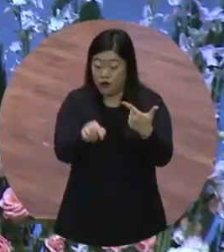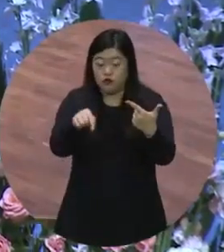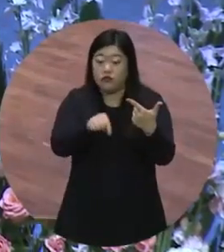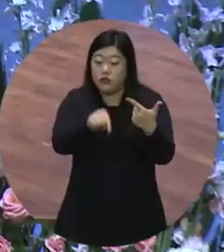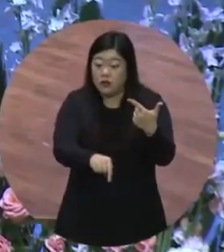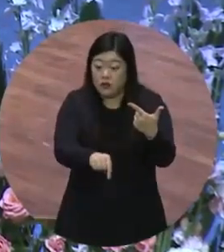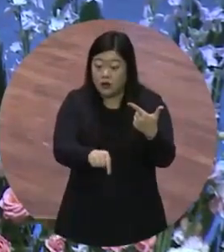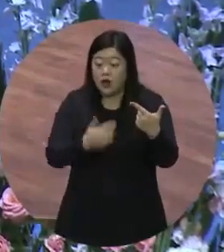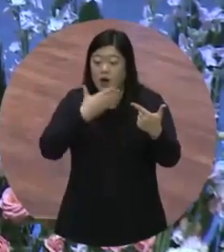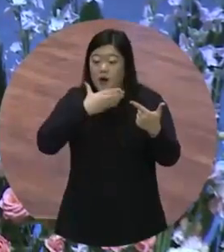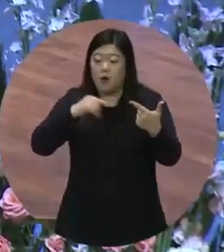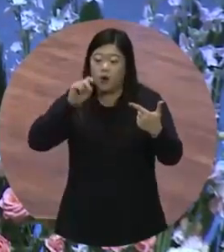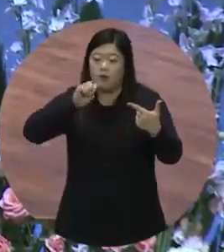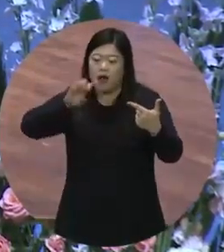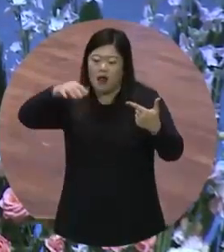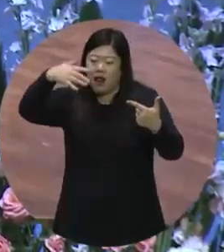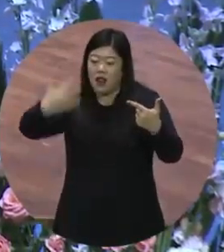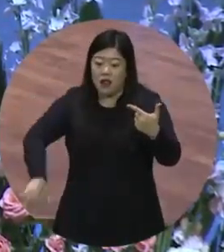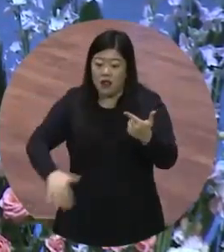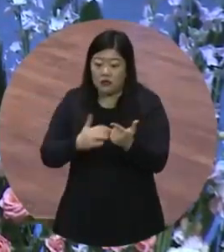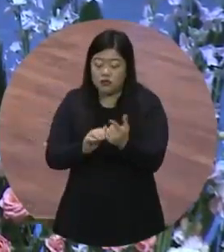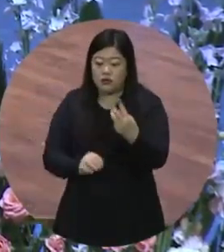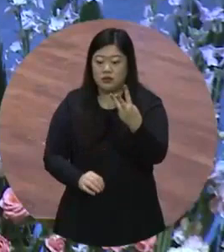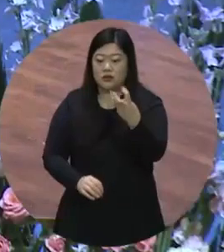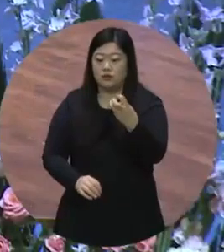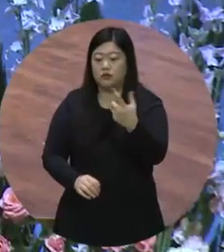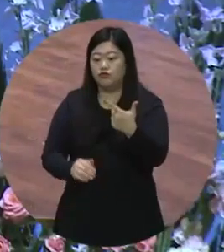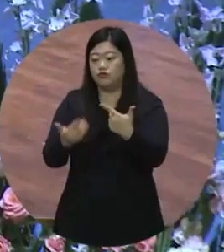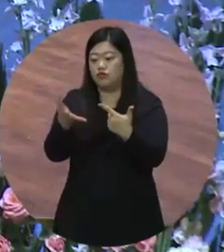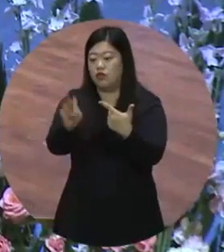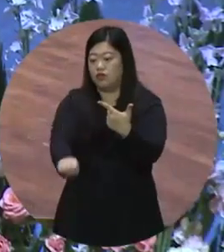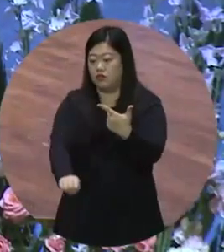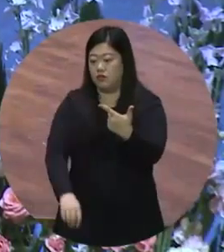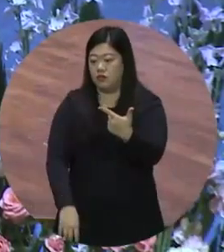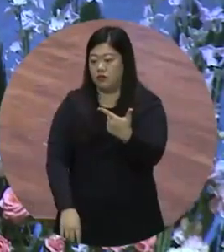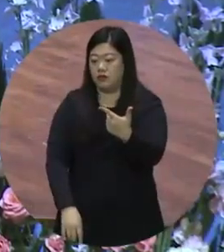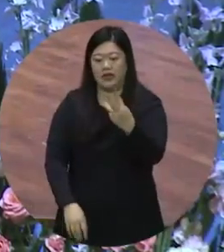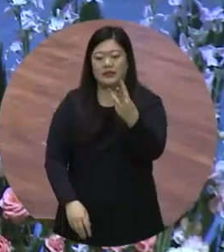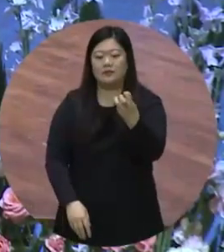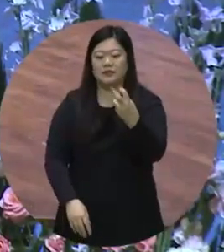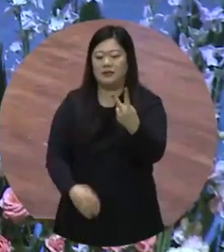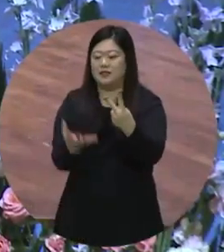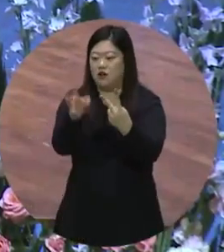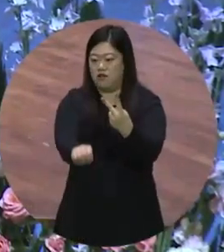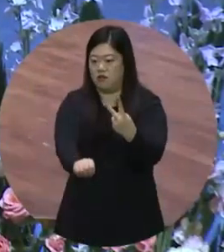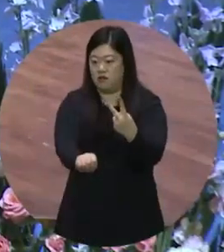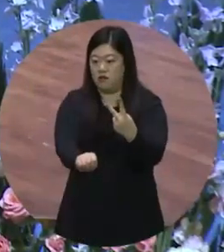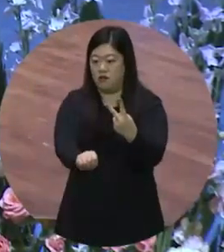32억이 지금 미전도 종족이라고 통계가 나왔어요. 32억이 미전도 종족이.